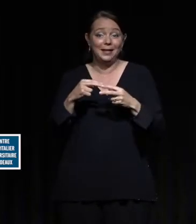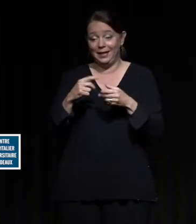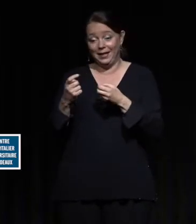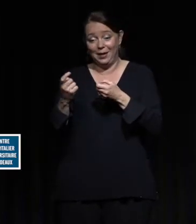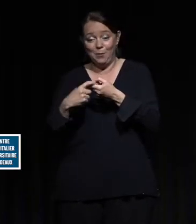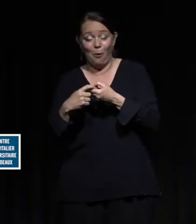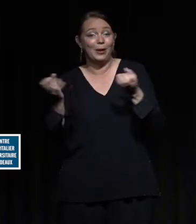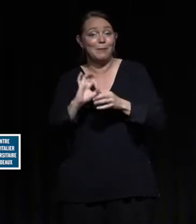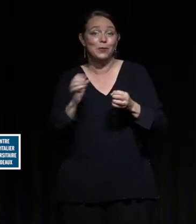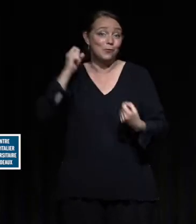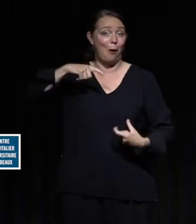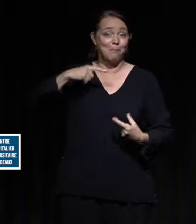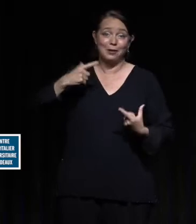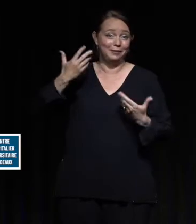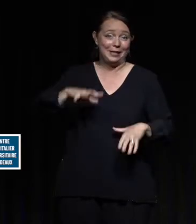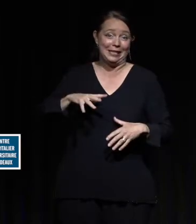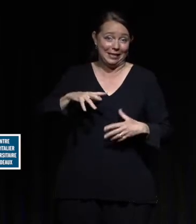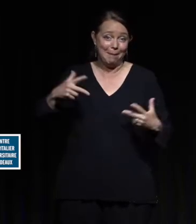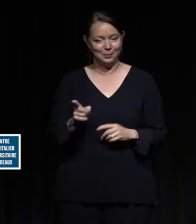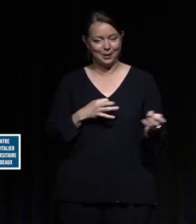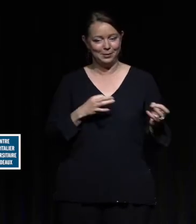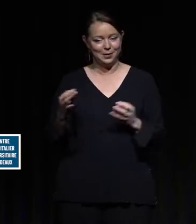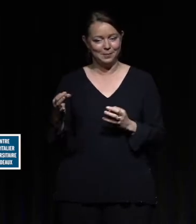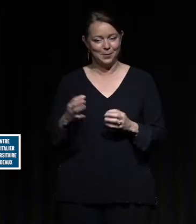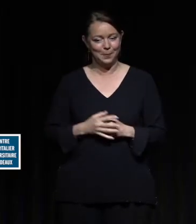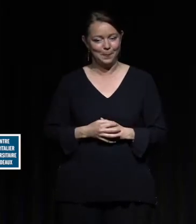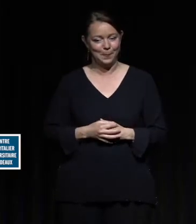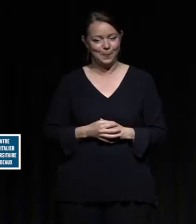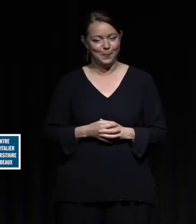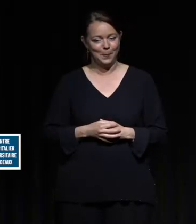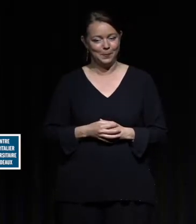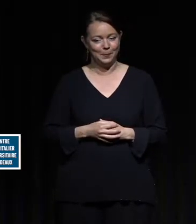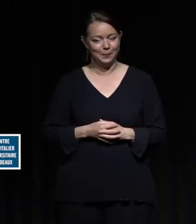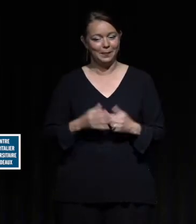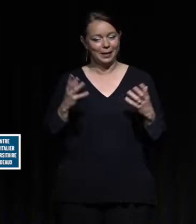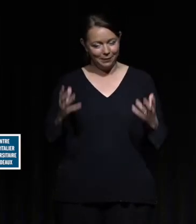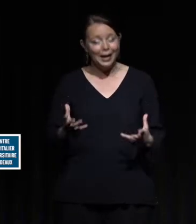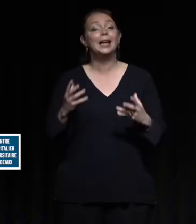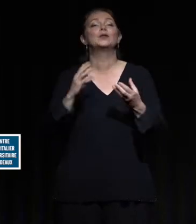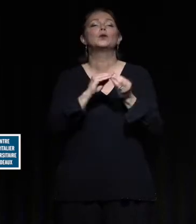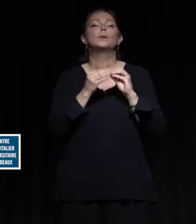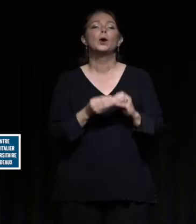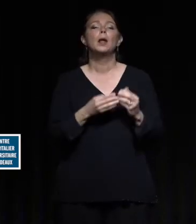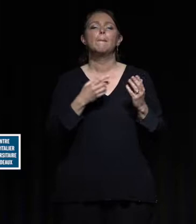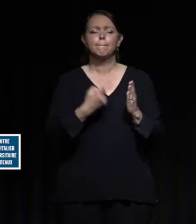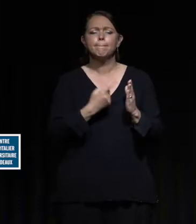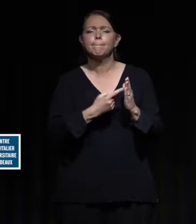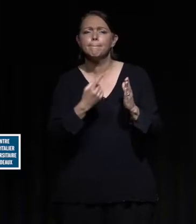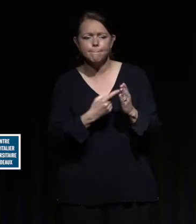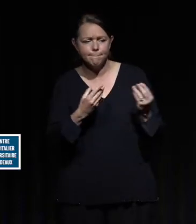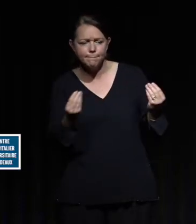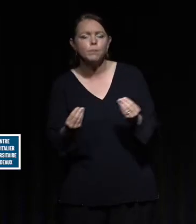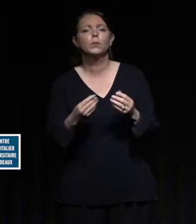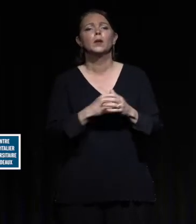lorsque vous n'aurez plus d'hormones, c'est-à-dire que vous êtes ménopausé. Et donc, j'en étais au problème de récurrence. Et quelque part, le